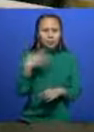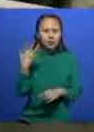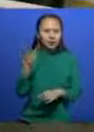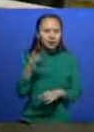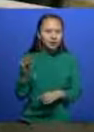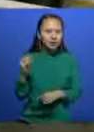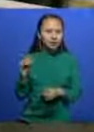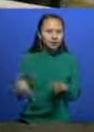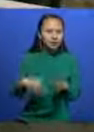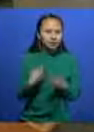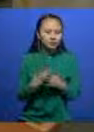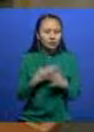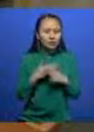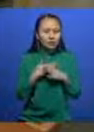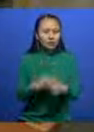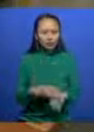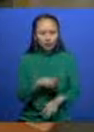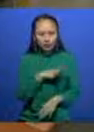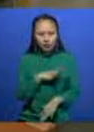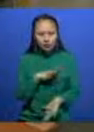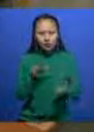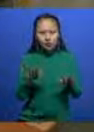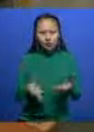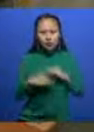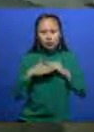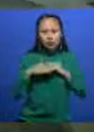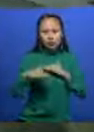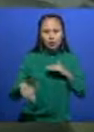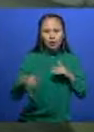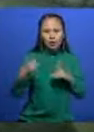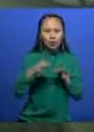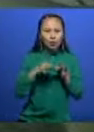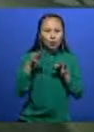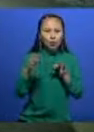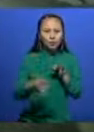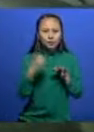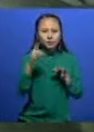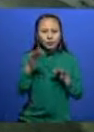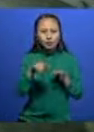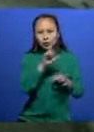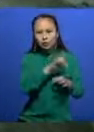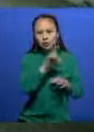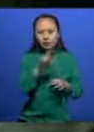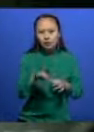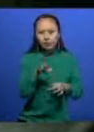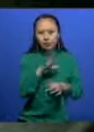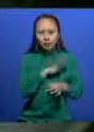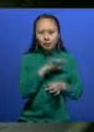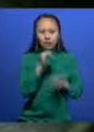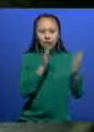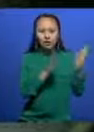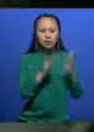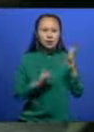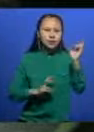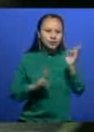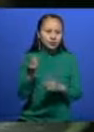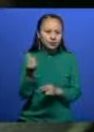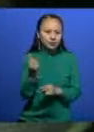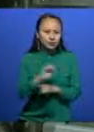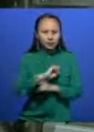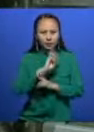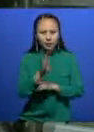теңге инвестиция салыныпты. Ал өндіріске қажет күнбағысты облыстағы 1,000-ға жуық шаруалардан алады. Тіпті олардың бірқатарына зауыт қаржылай демеу